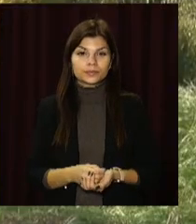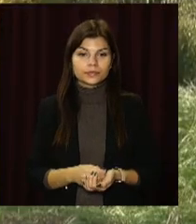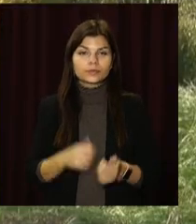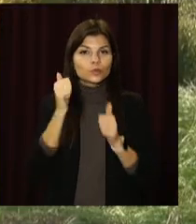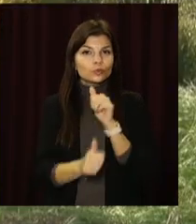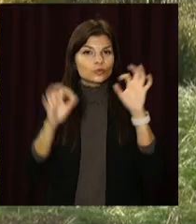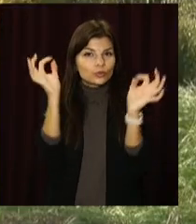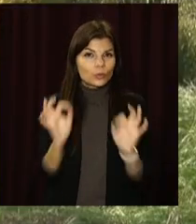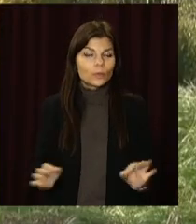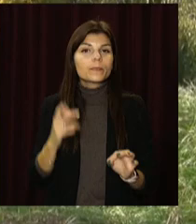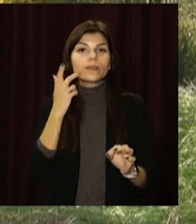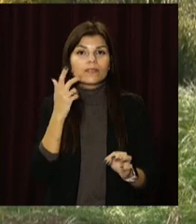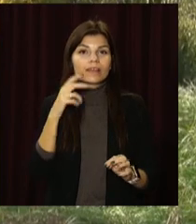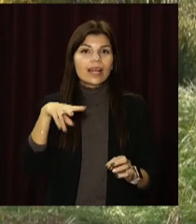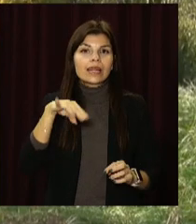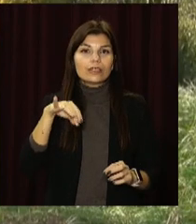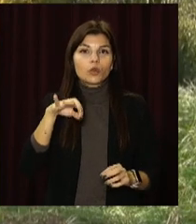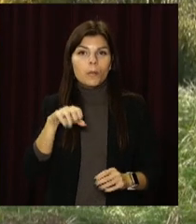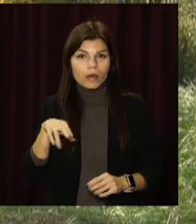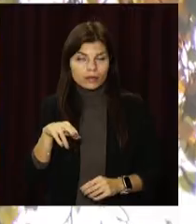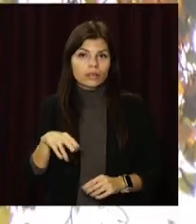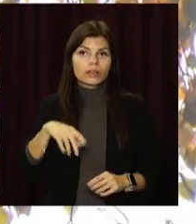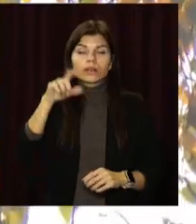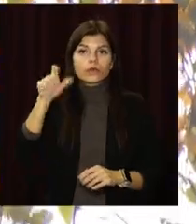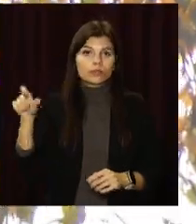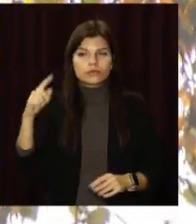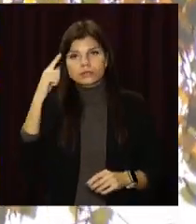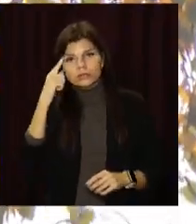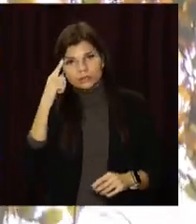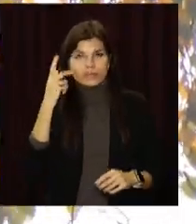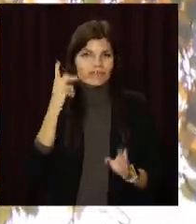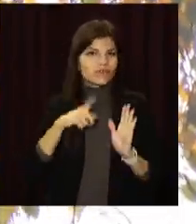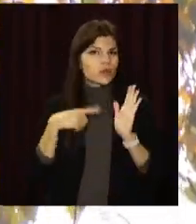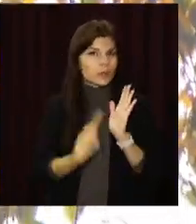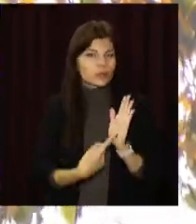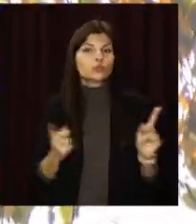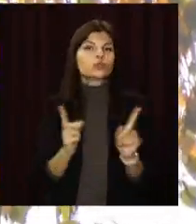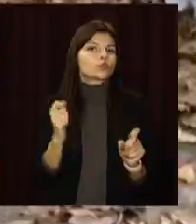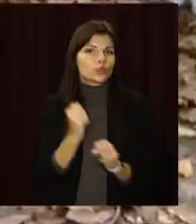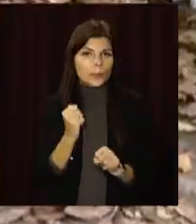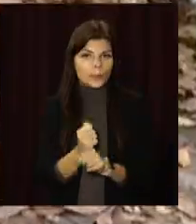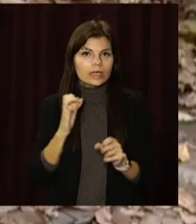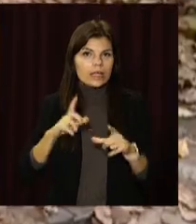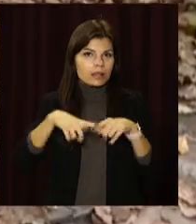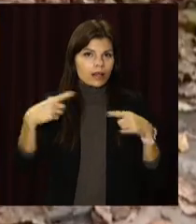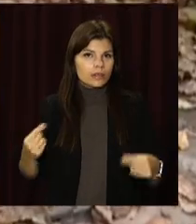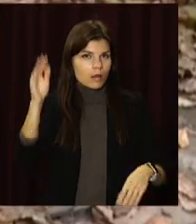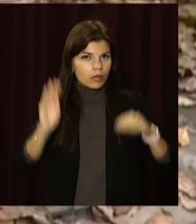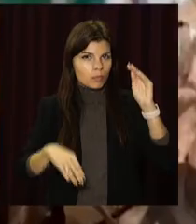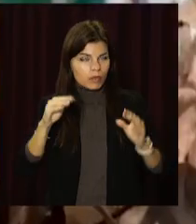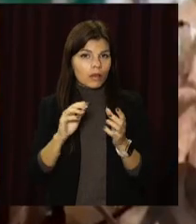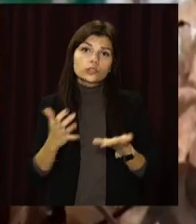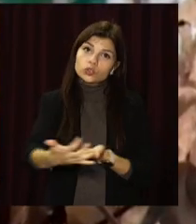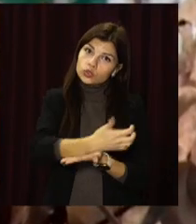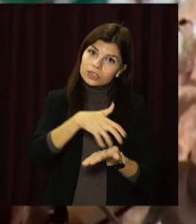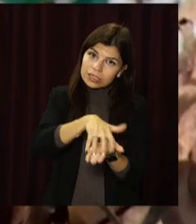Що осені з початком листопада перед володарями садів постає традиційне питання – що робити з опалим листям? Збирати чи